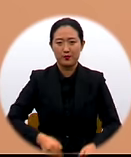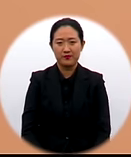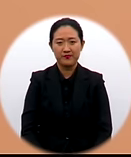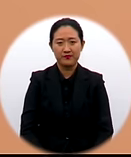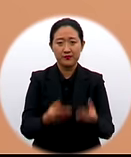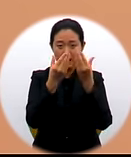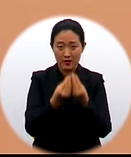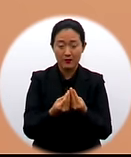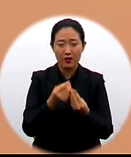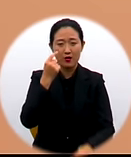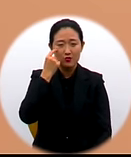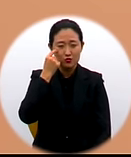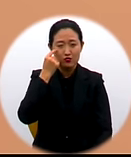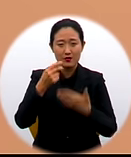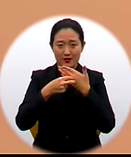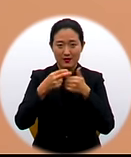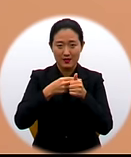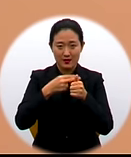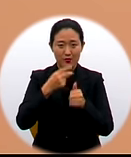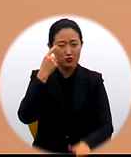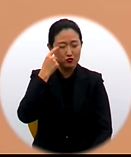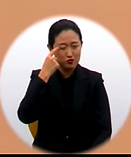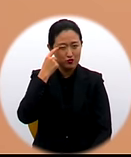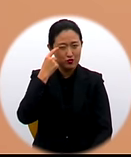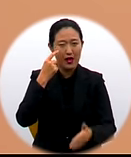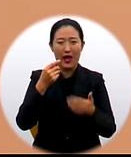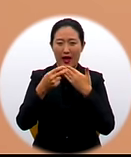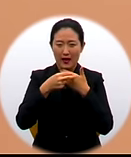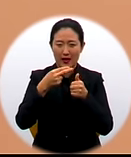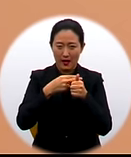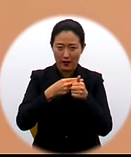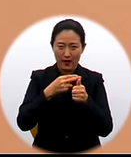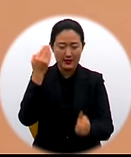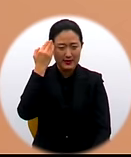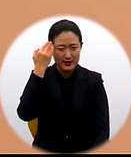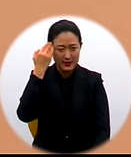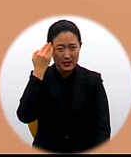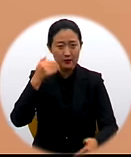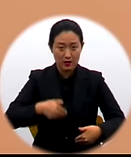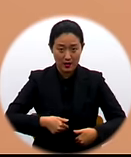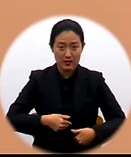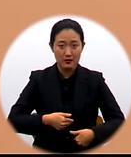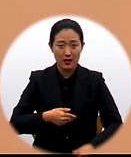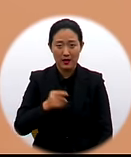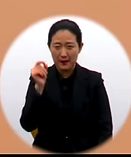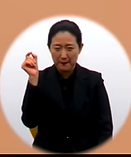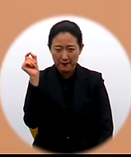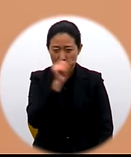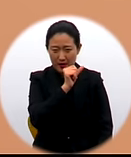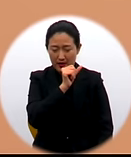눈에 대한 지식이 충분해야지만 동시에 아주 빠른 속도로 각막을 얇게 깎아낼 수 있는 기술적 요인도 중요한